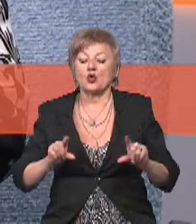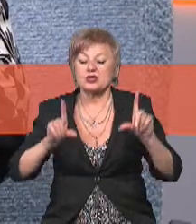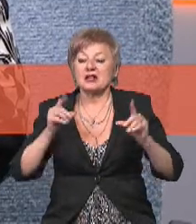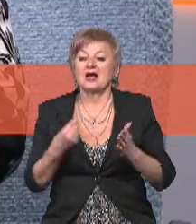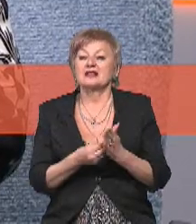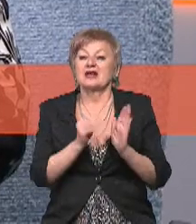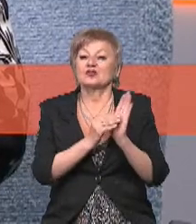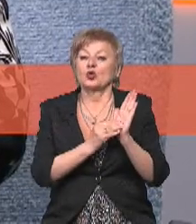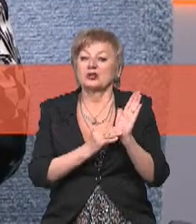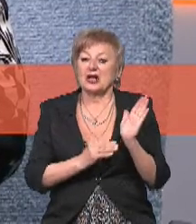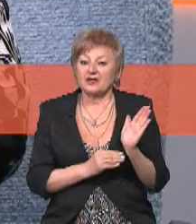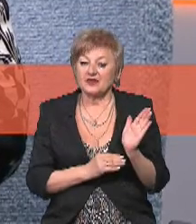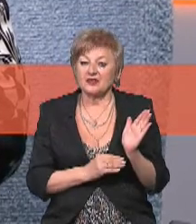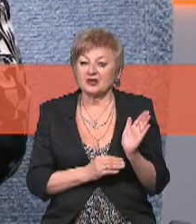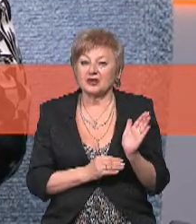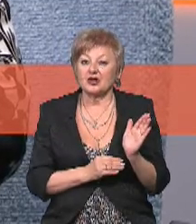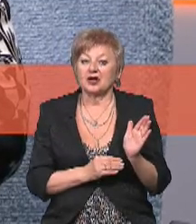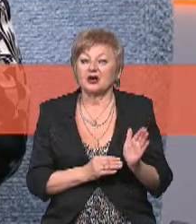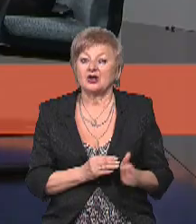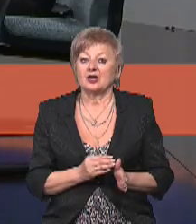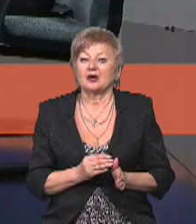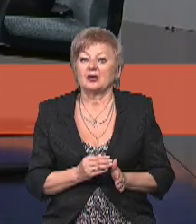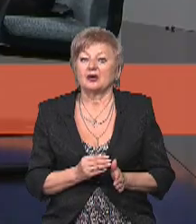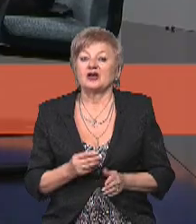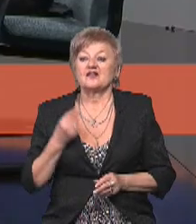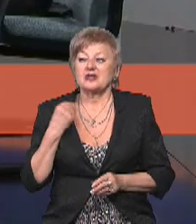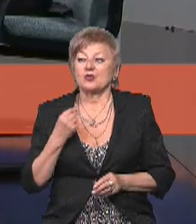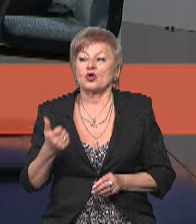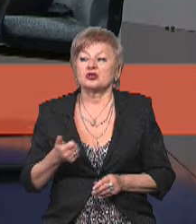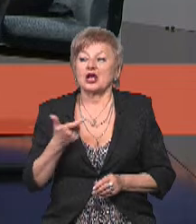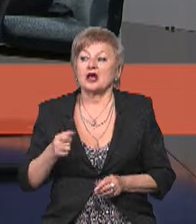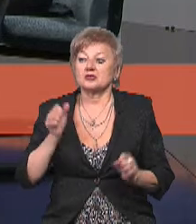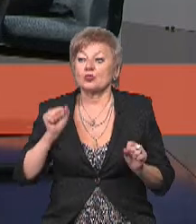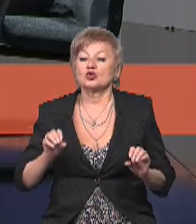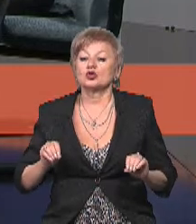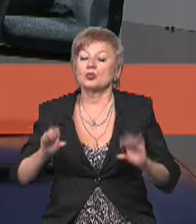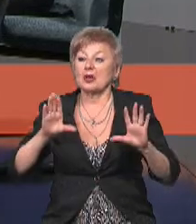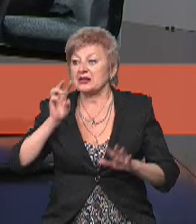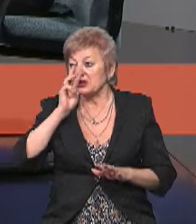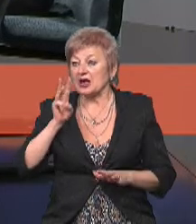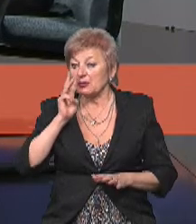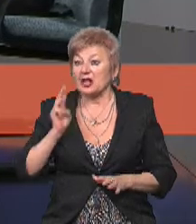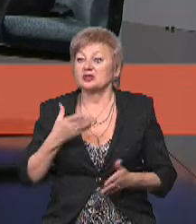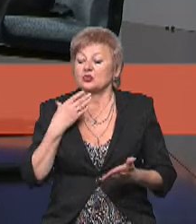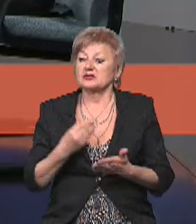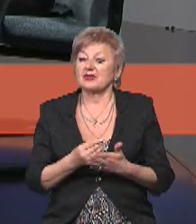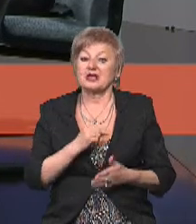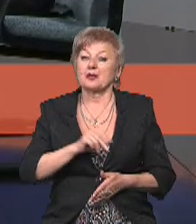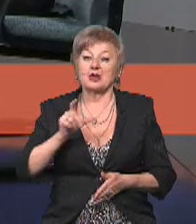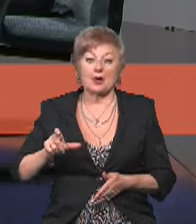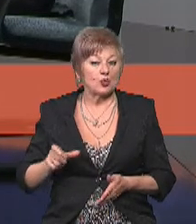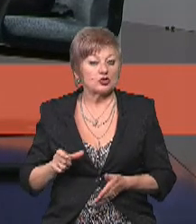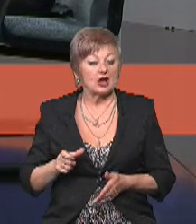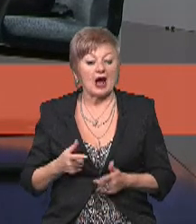достатньо подовжений час, Запоріжгаз не може підняти заробітну плату своїм працівникам. І чи